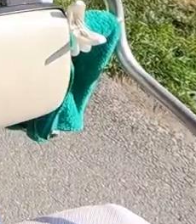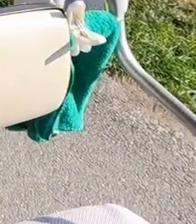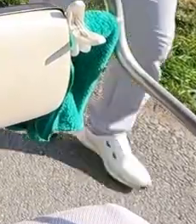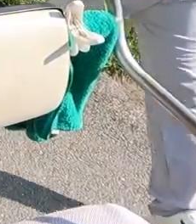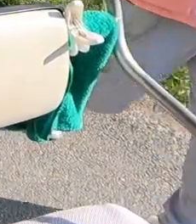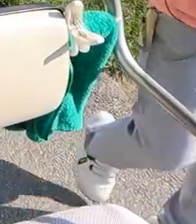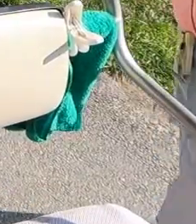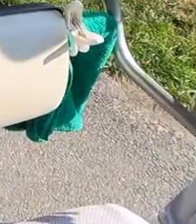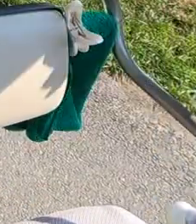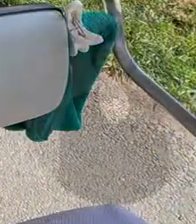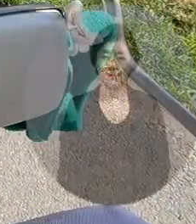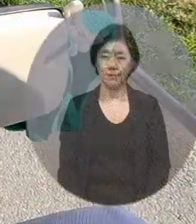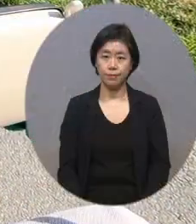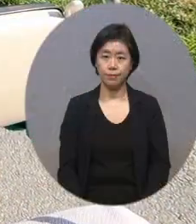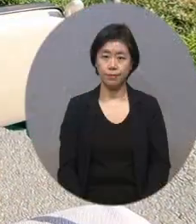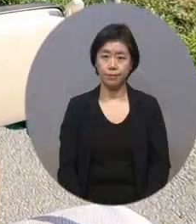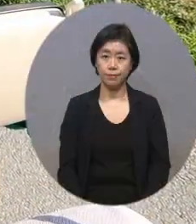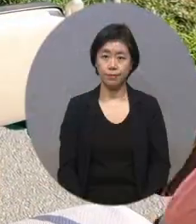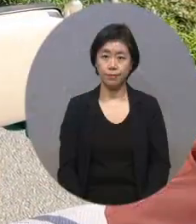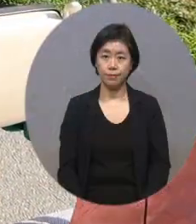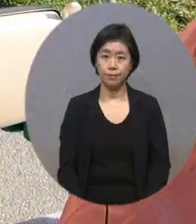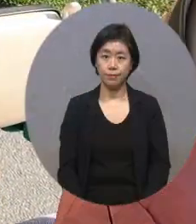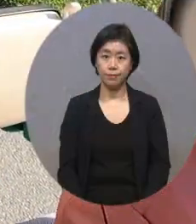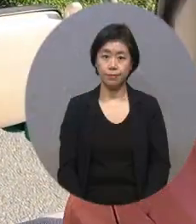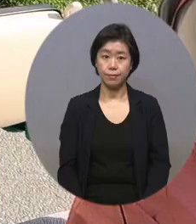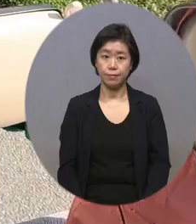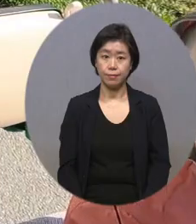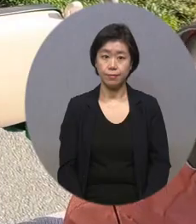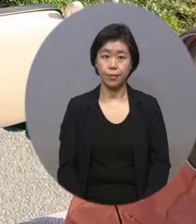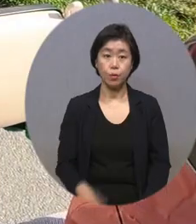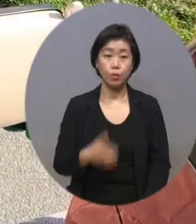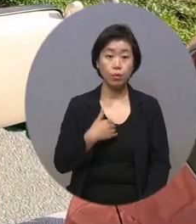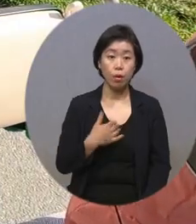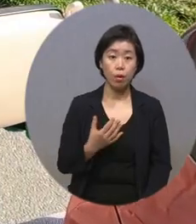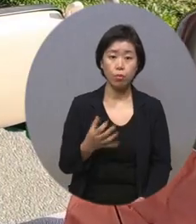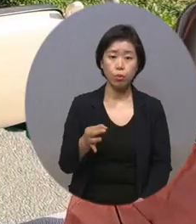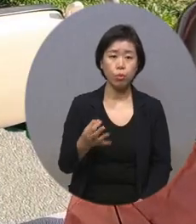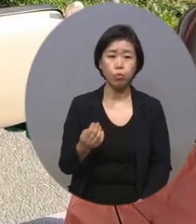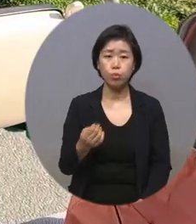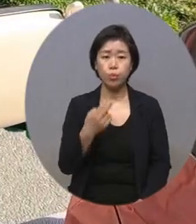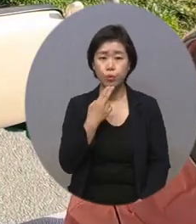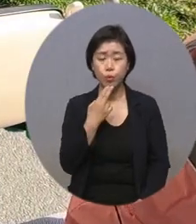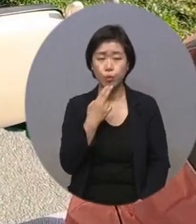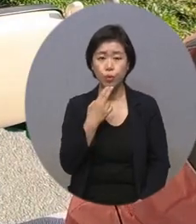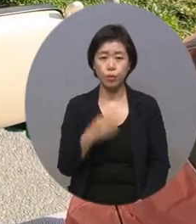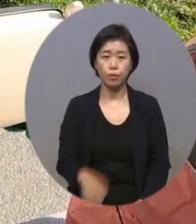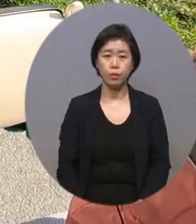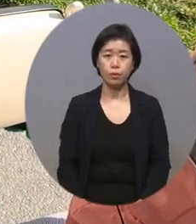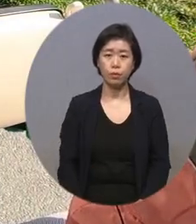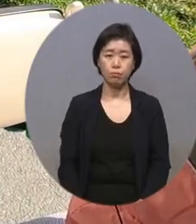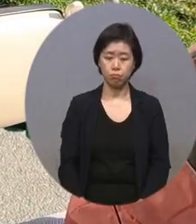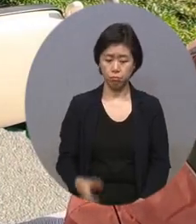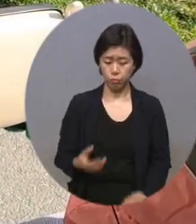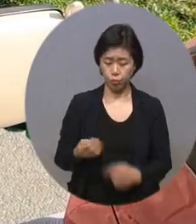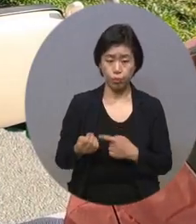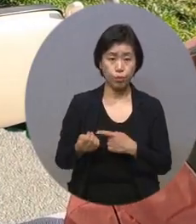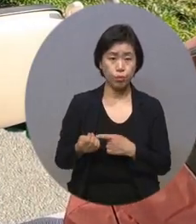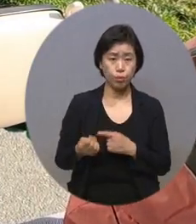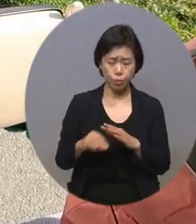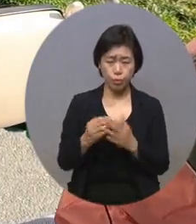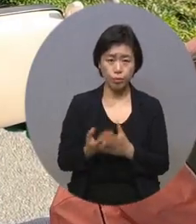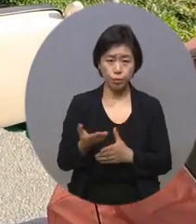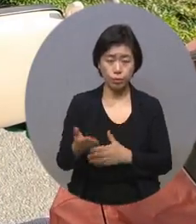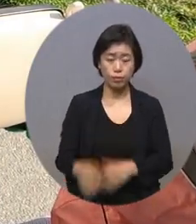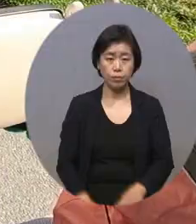진짜 5만원짜리야? 야, 나 얼마 없어. 야, 올인이야. 우와. 야, 나 없어. 오빠, 어?